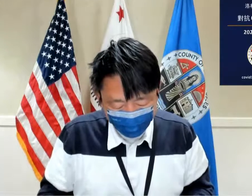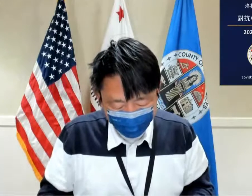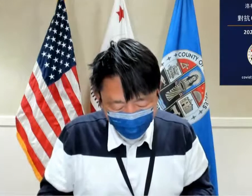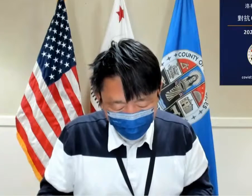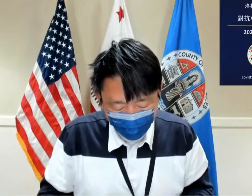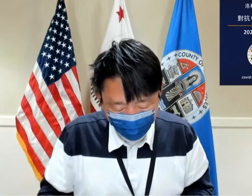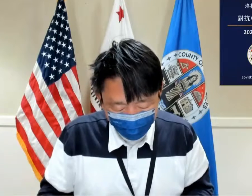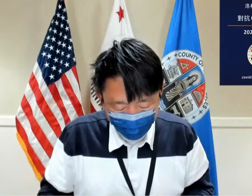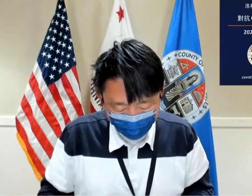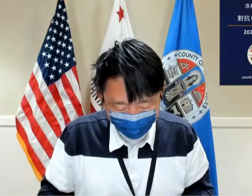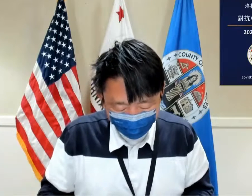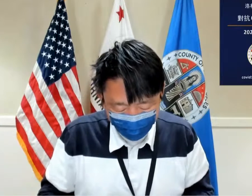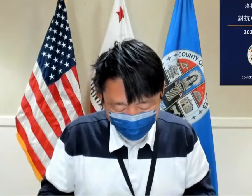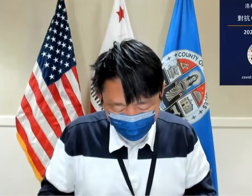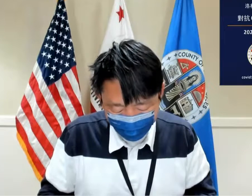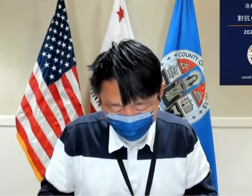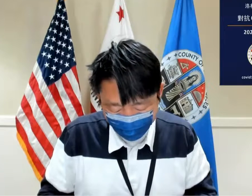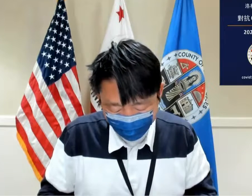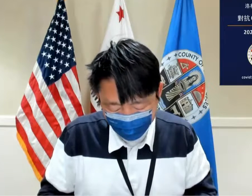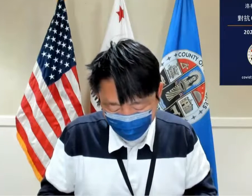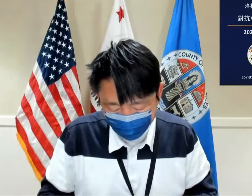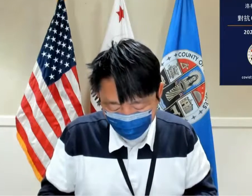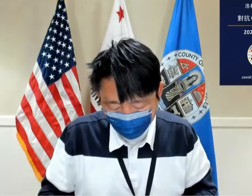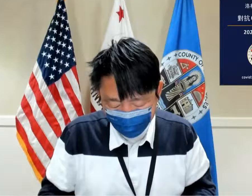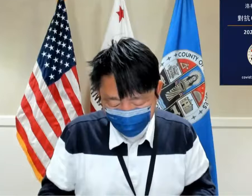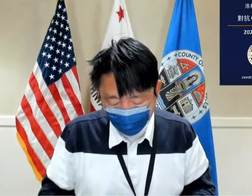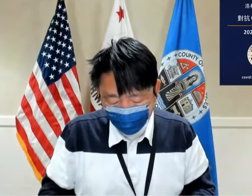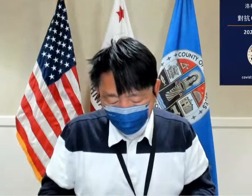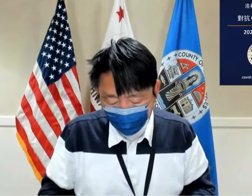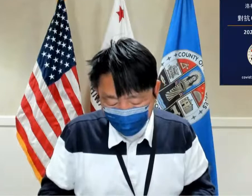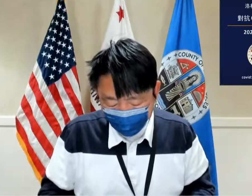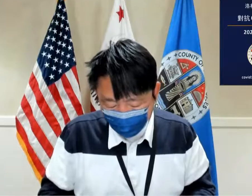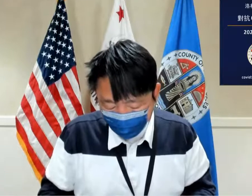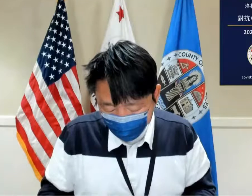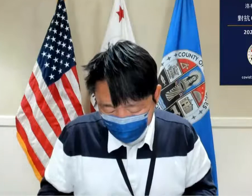个星期全县385个接种点结束了